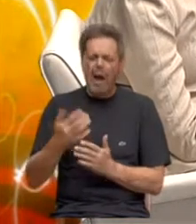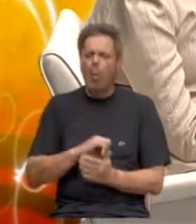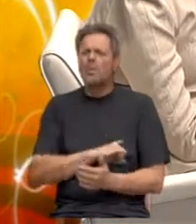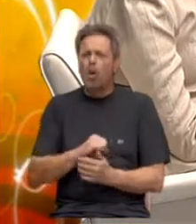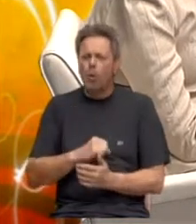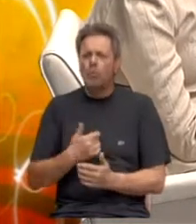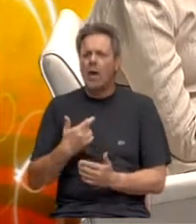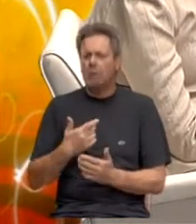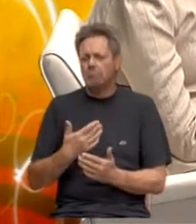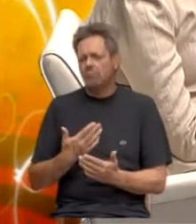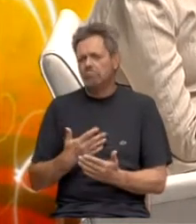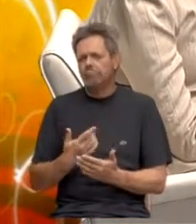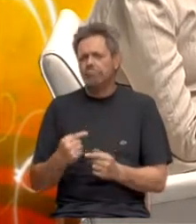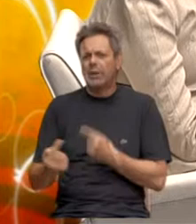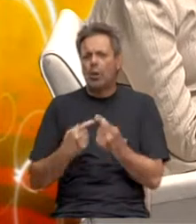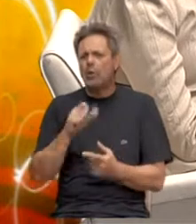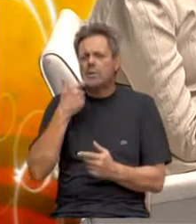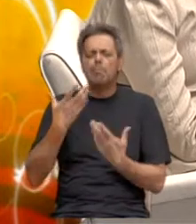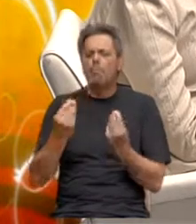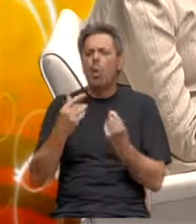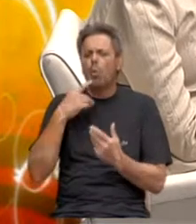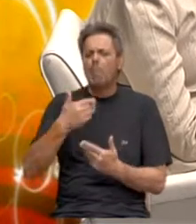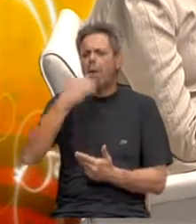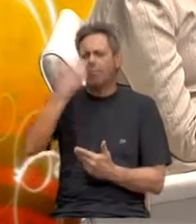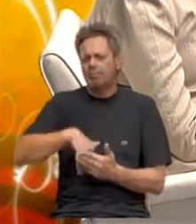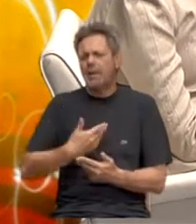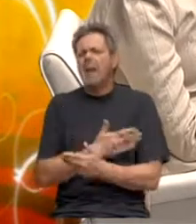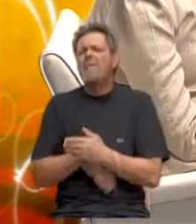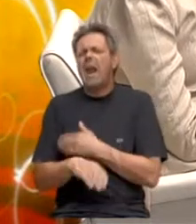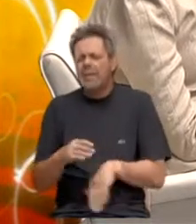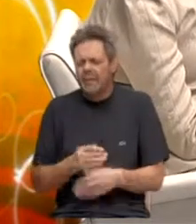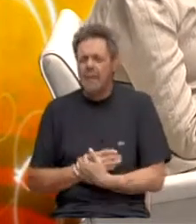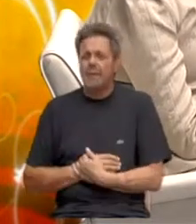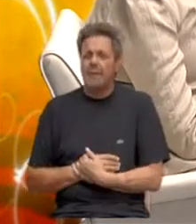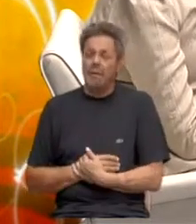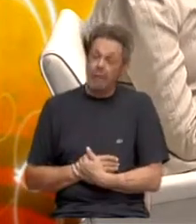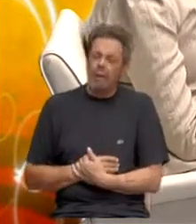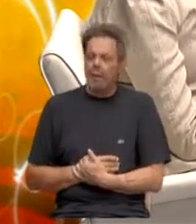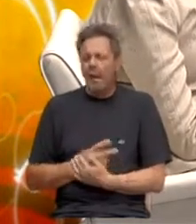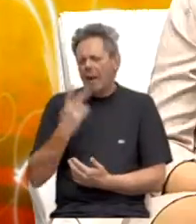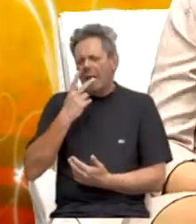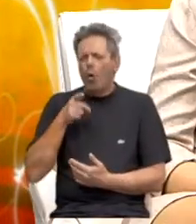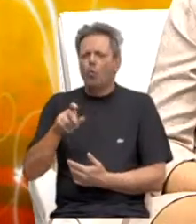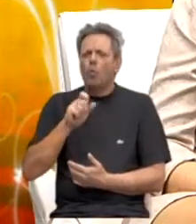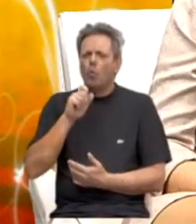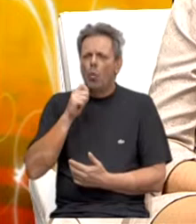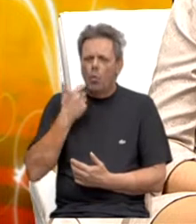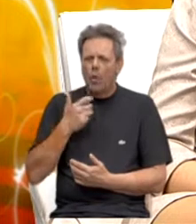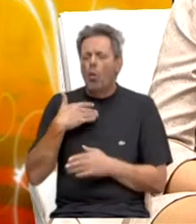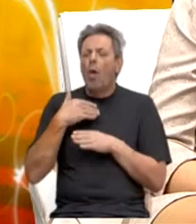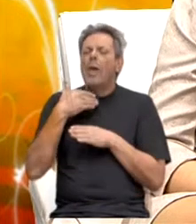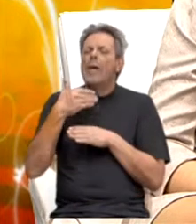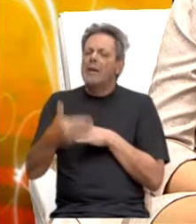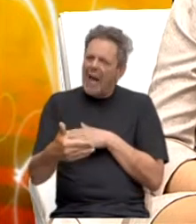sve dešava? Jel vi imate takve ljude koji su preživjeli, koji ne mogu više? Naravno, to su ljudi koji uglavnom zakasne